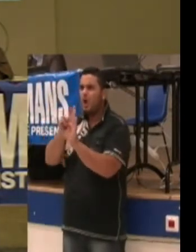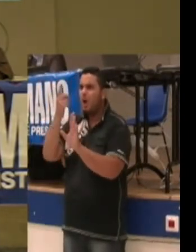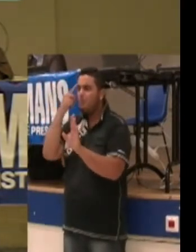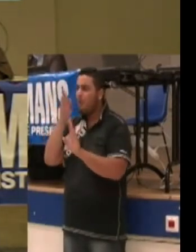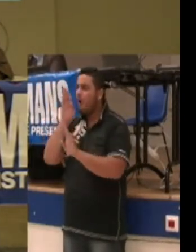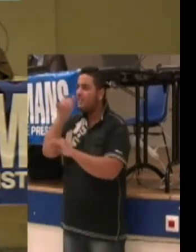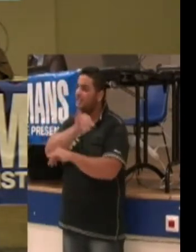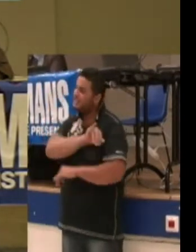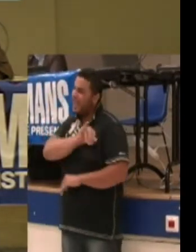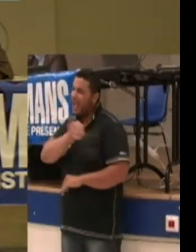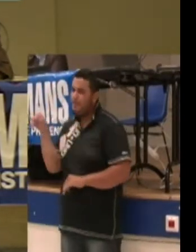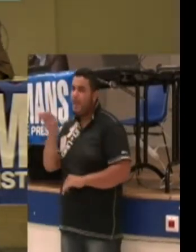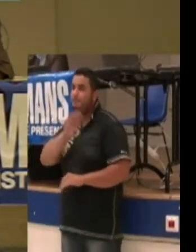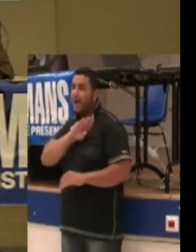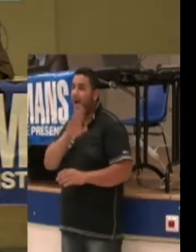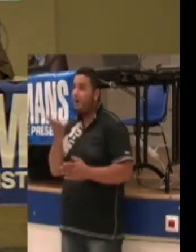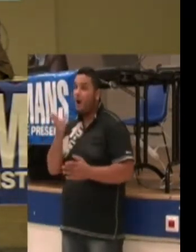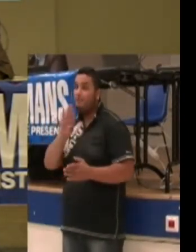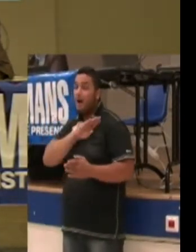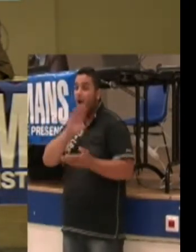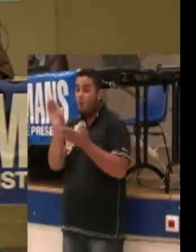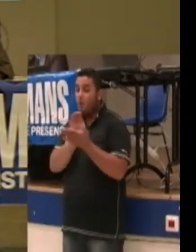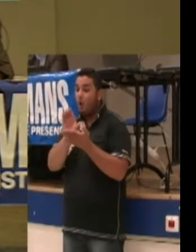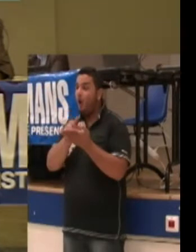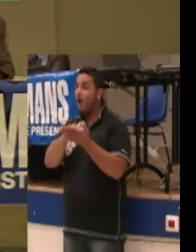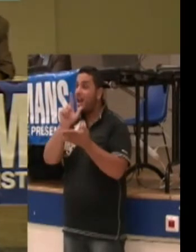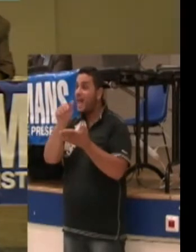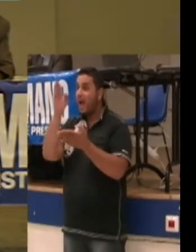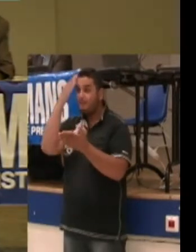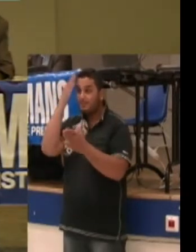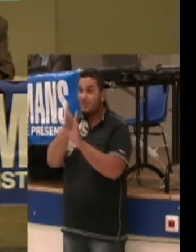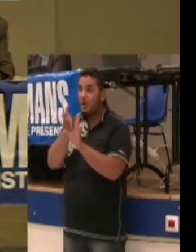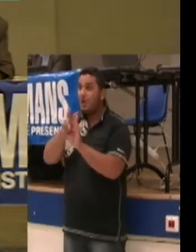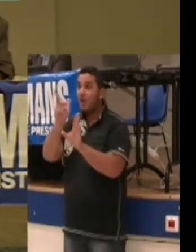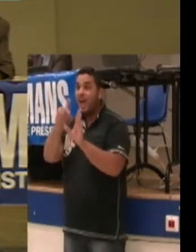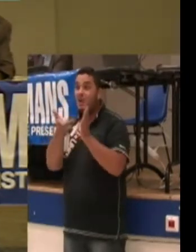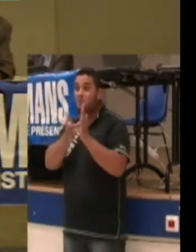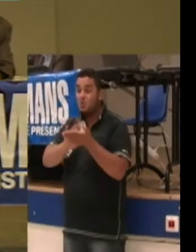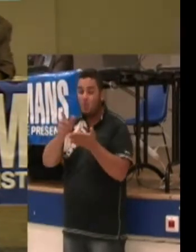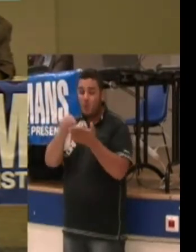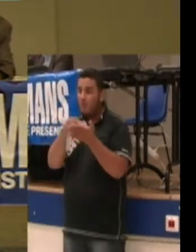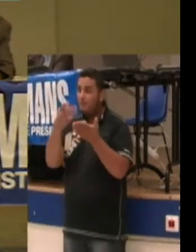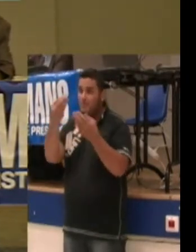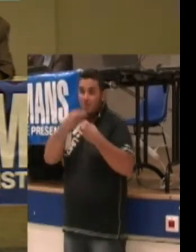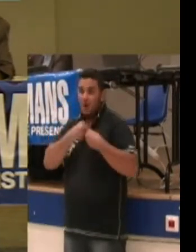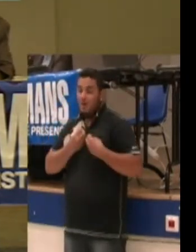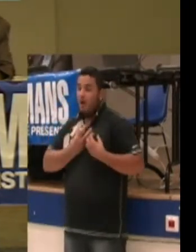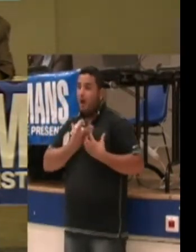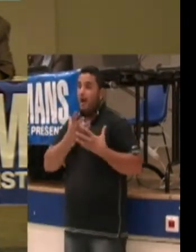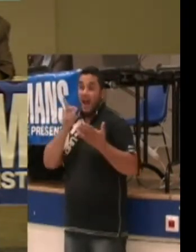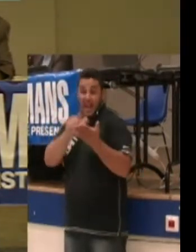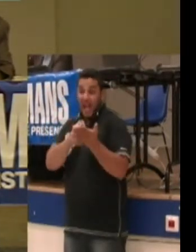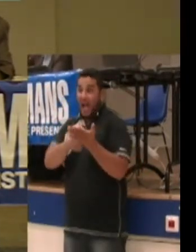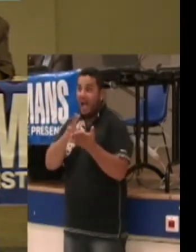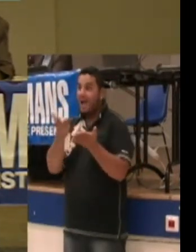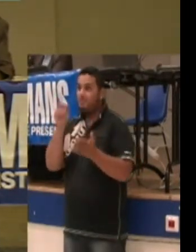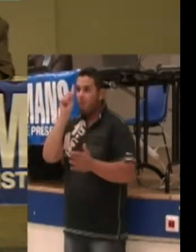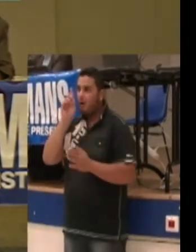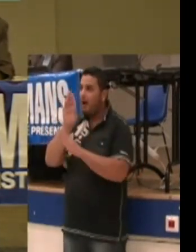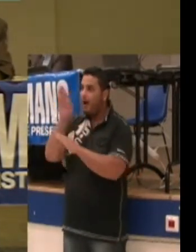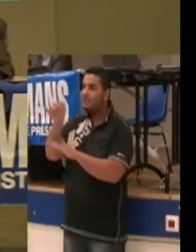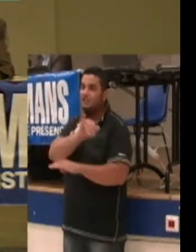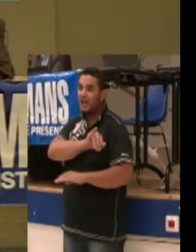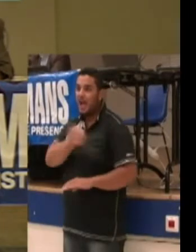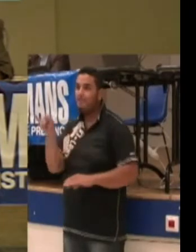avec Allah subhanahu wa ta'ala. Donc, min manazil le Coran, qu'on ribat, c'est-à-dire le fait d'être sur une